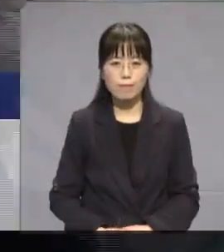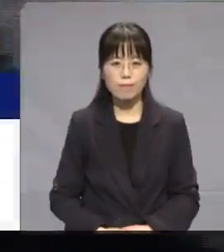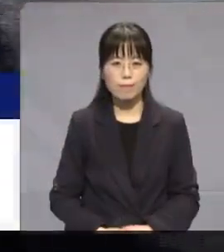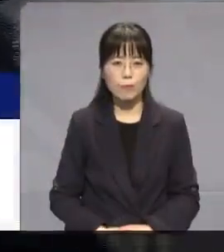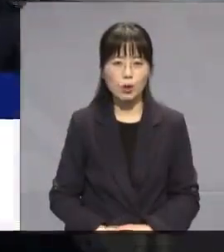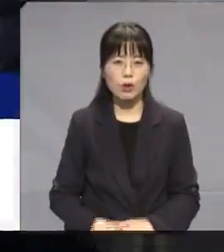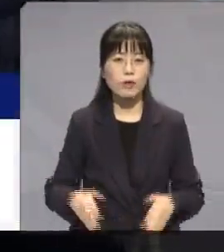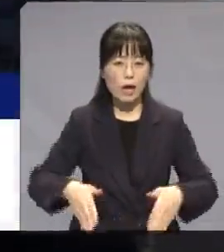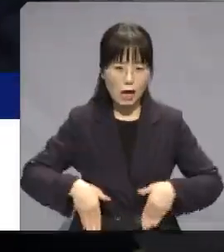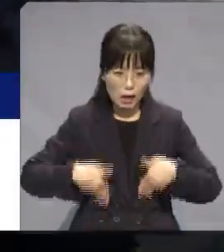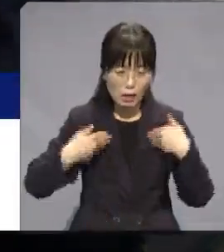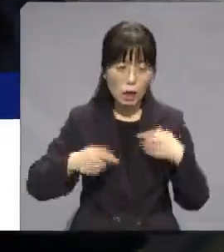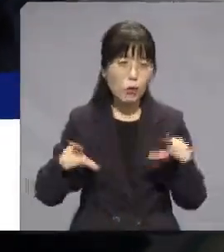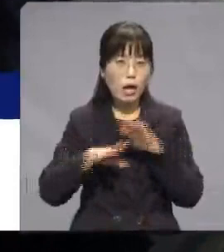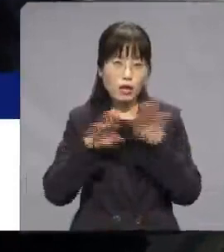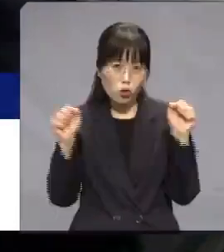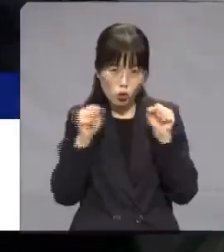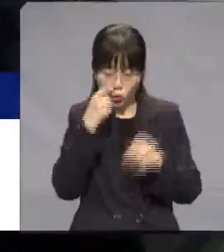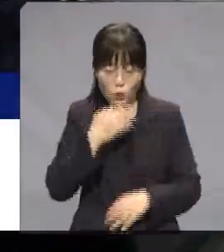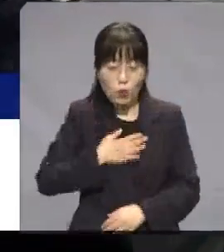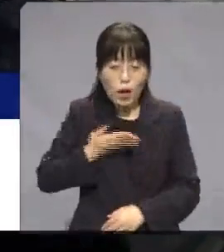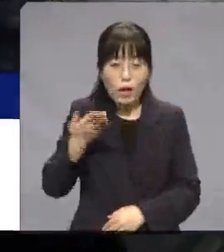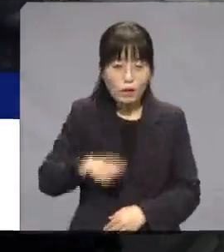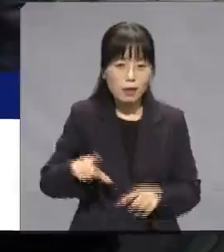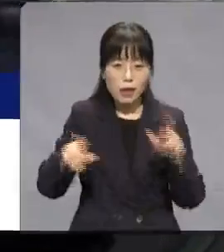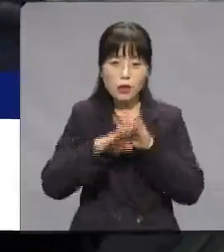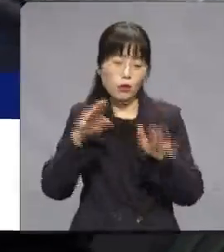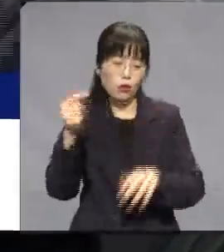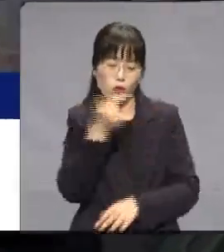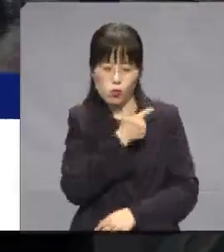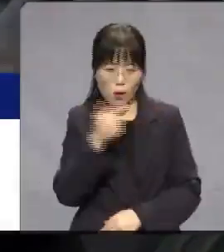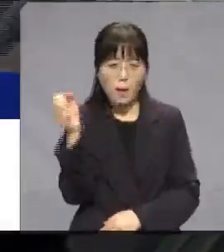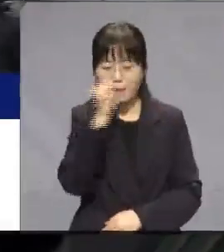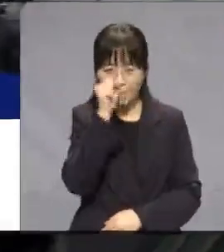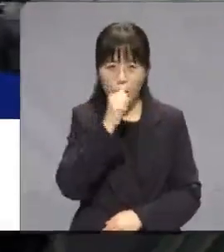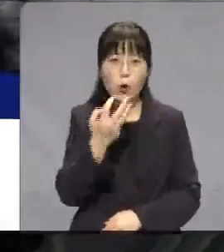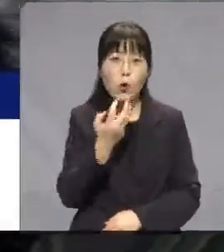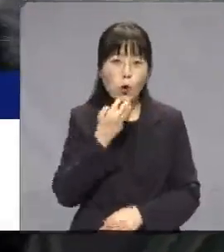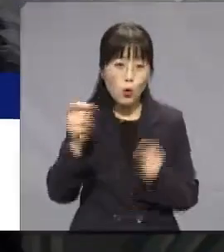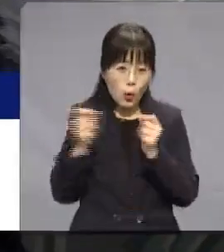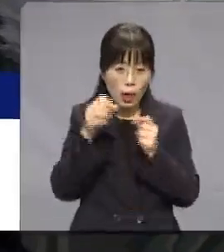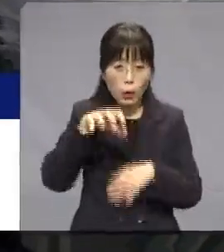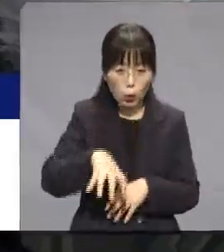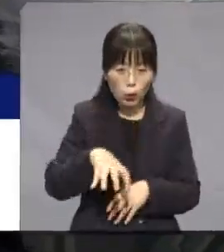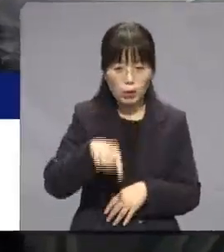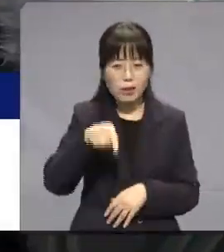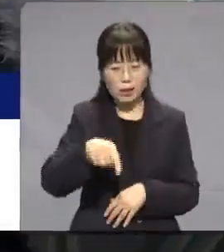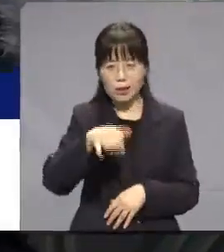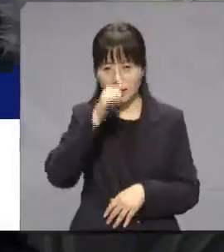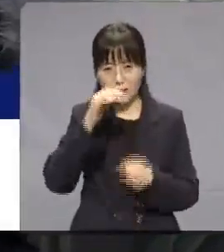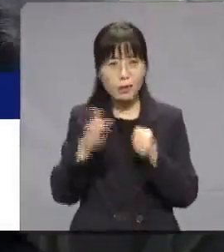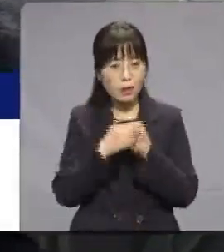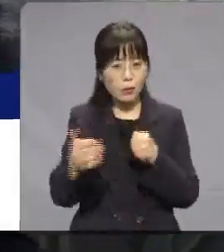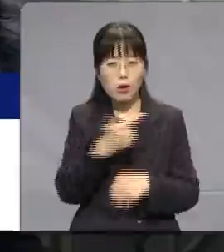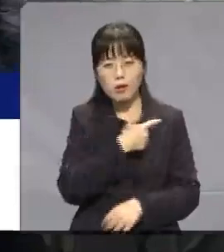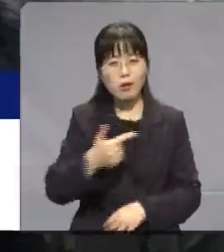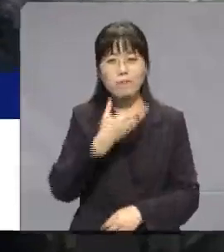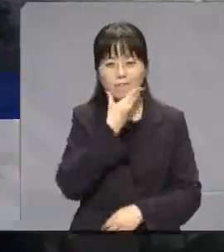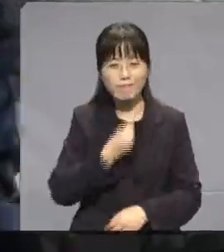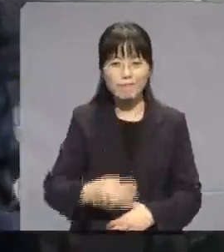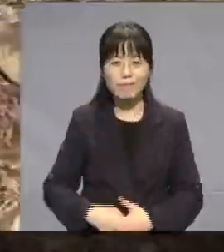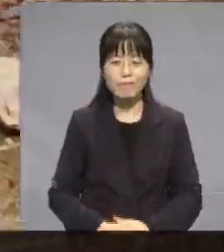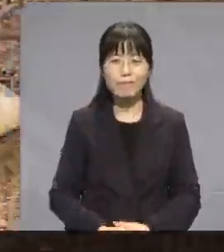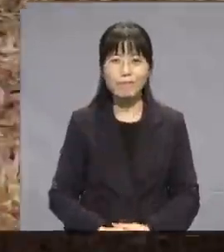되게 아늑하고 포근하고 날씨 추울 줄 알았는데 날씨도 너무 좋고 서울에서 가까운데 이런 데가 있어서 너무